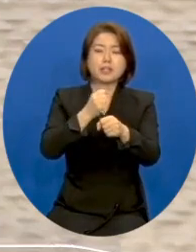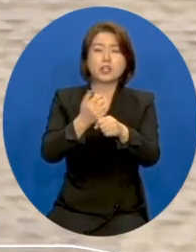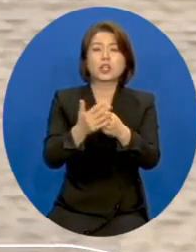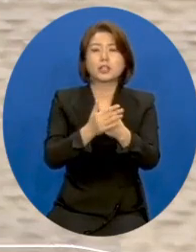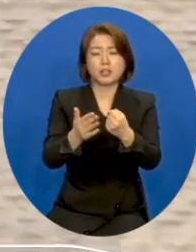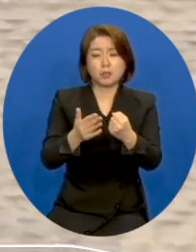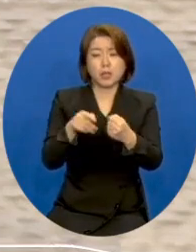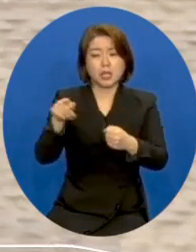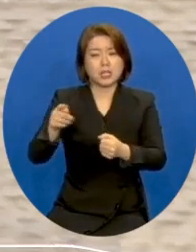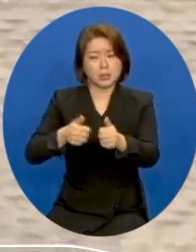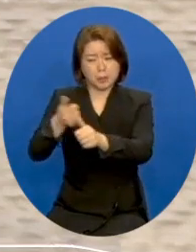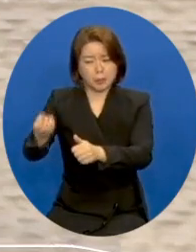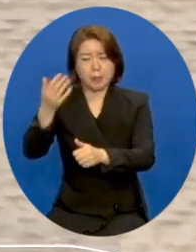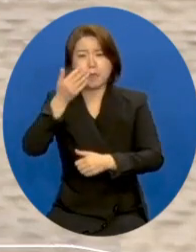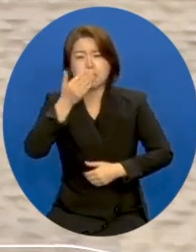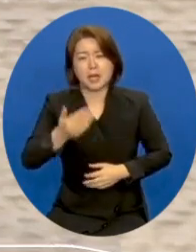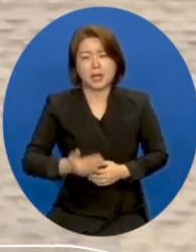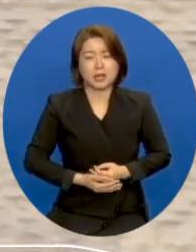때문에 그렇습니다.